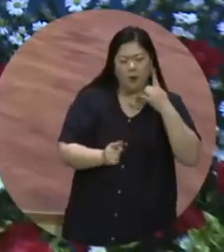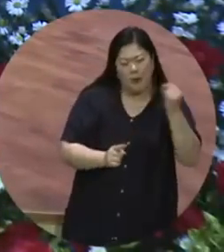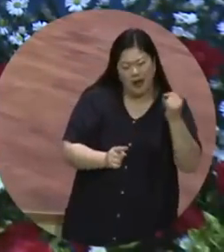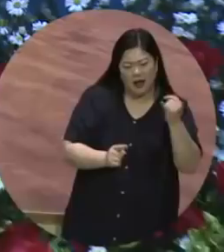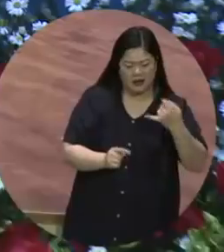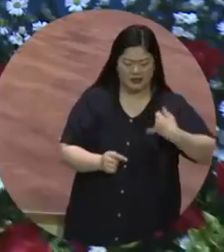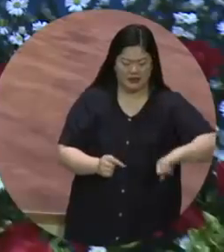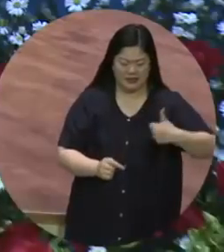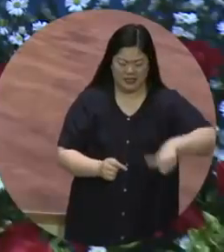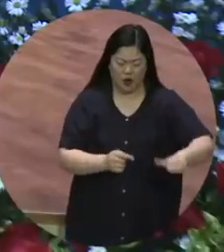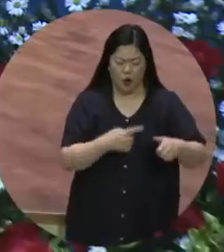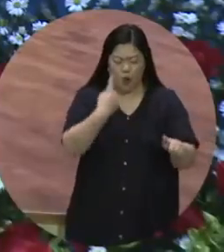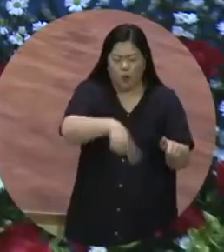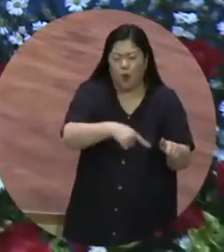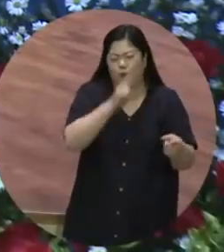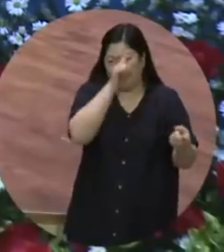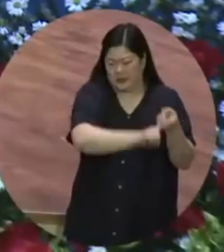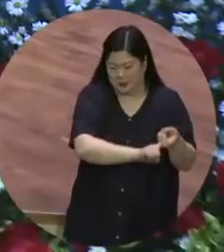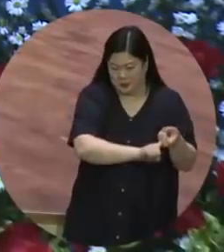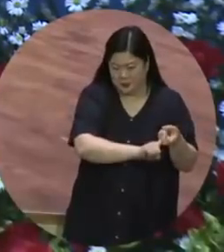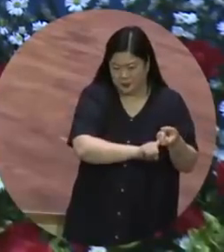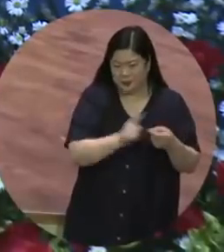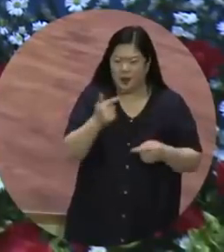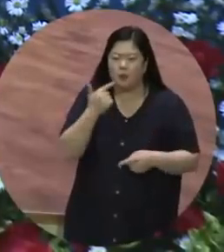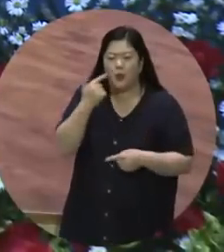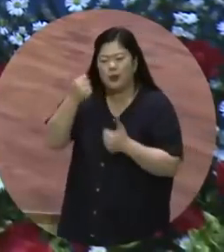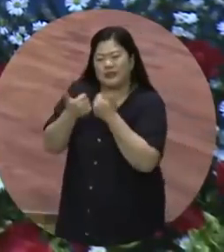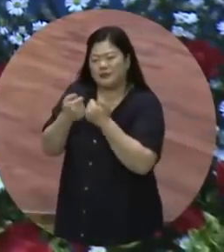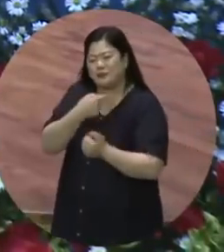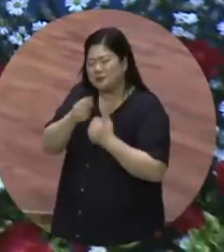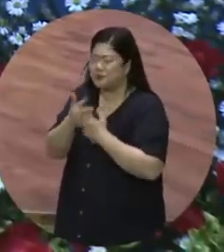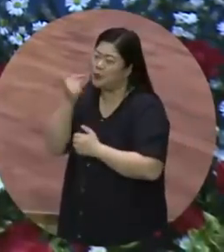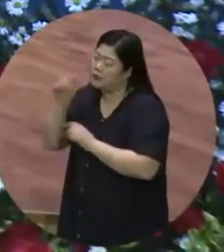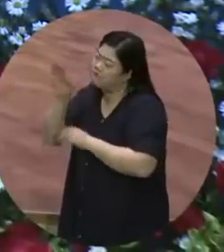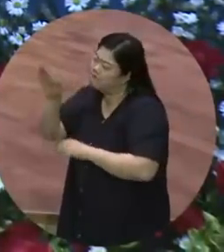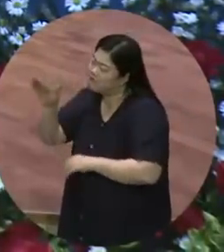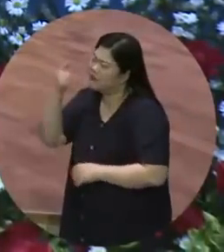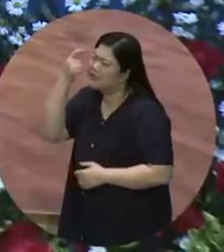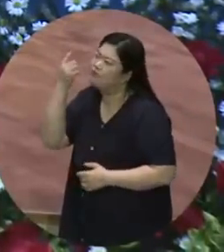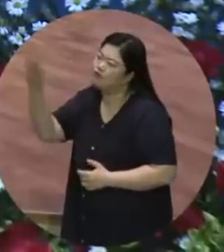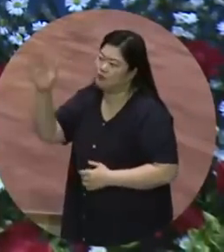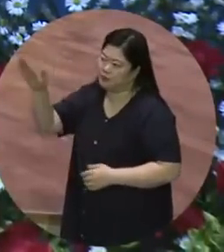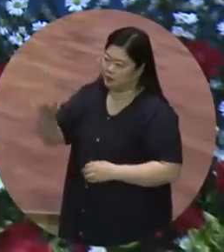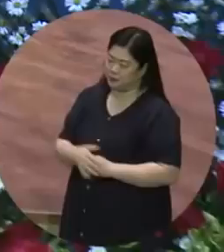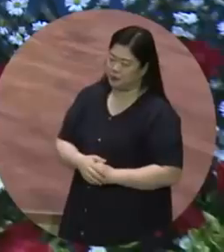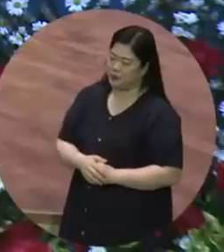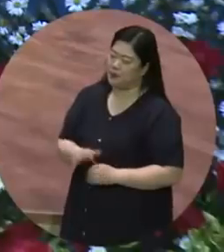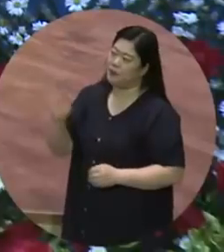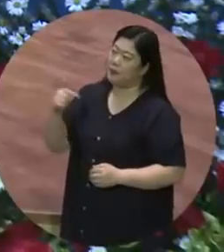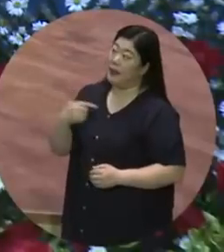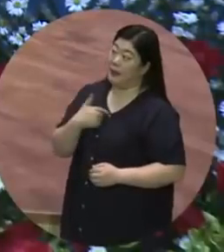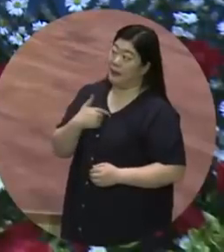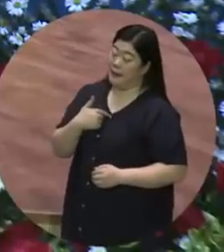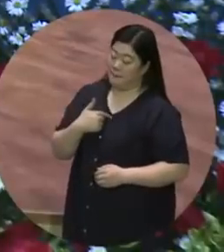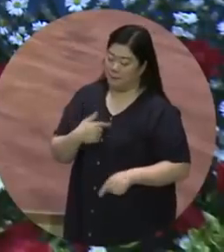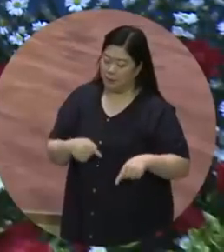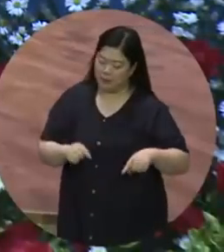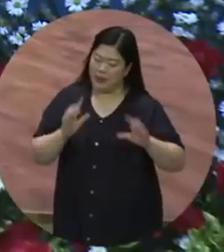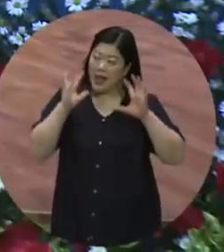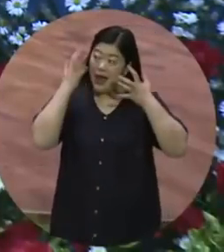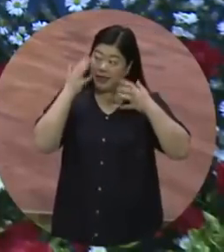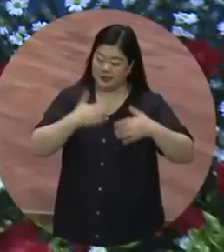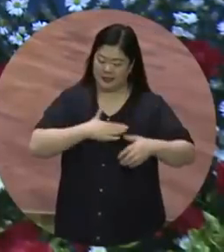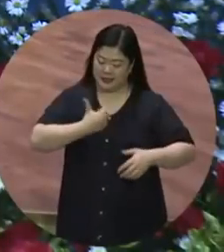했습니다. 이런저런 이야기하다가 이분이 이런 말을 했어요. 저는 어린 아이들이